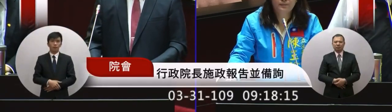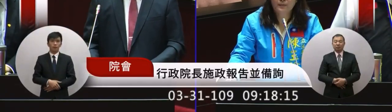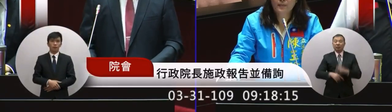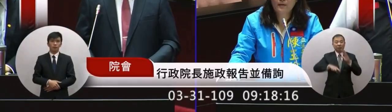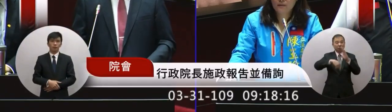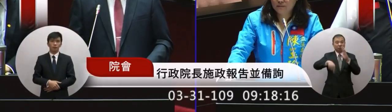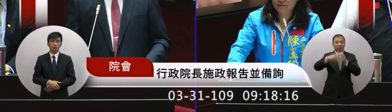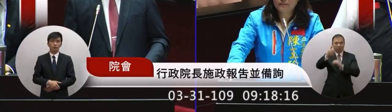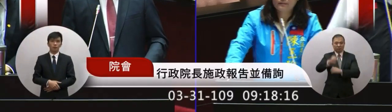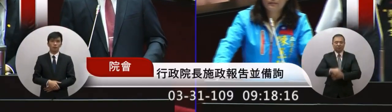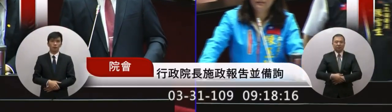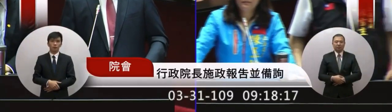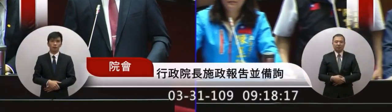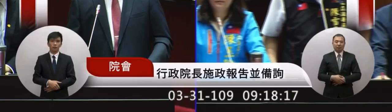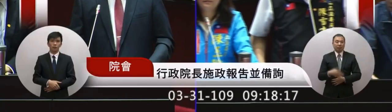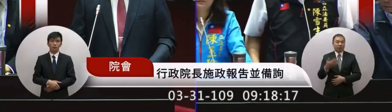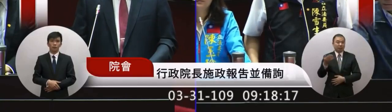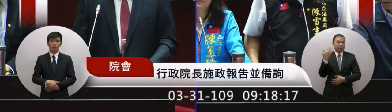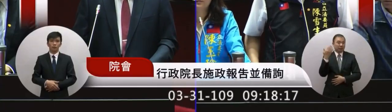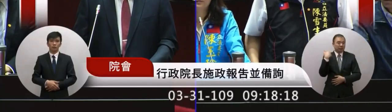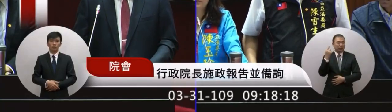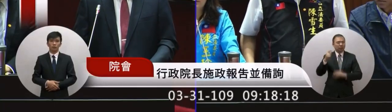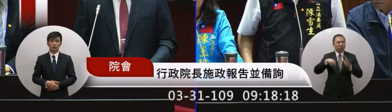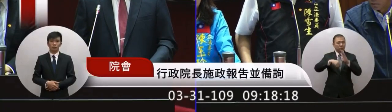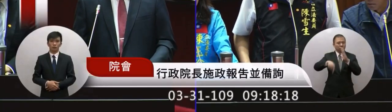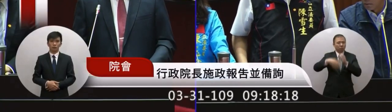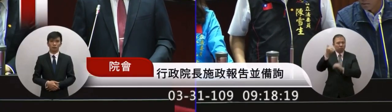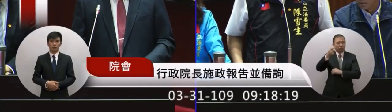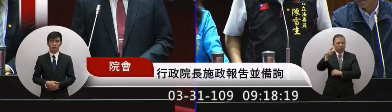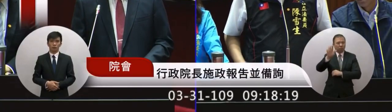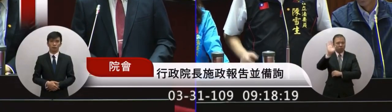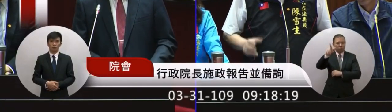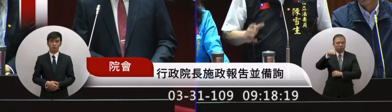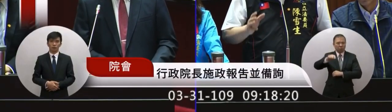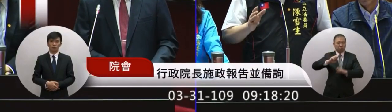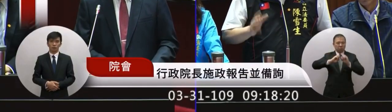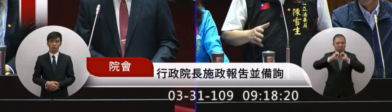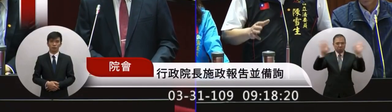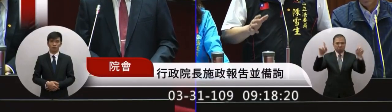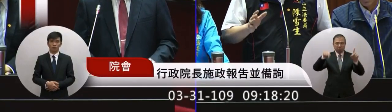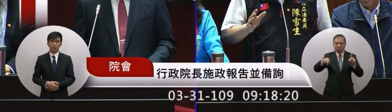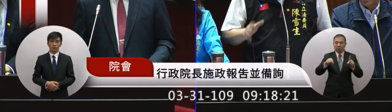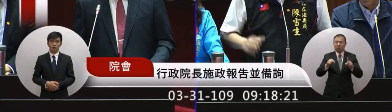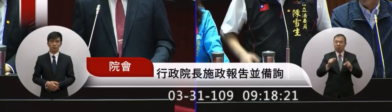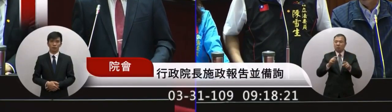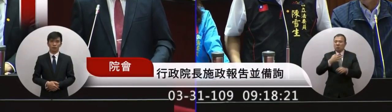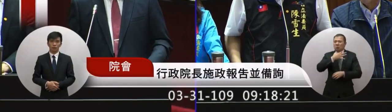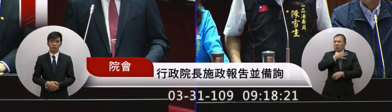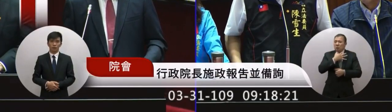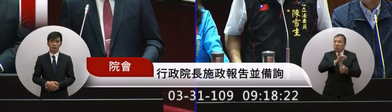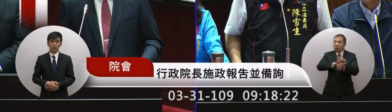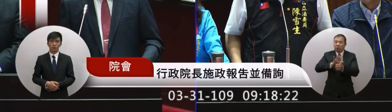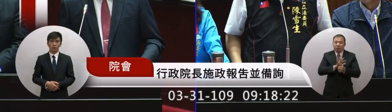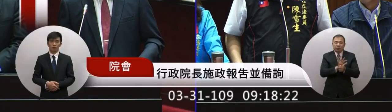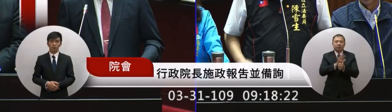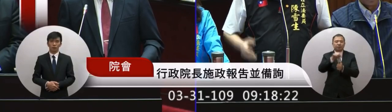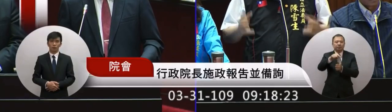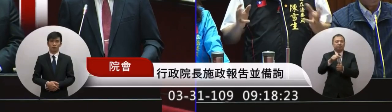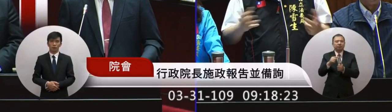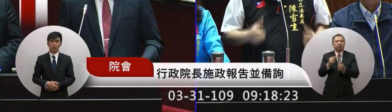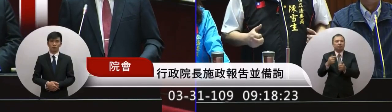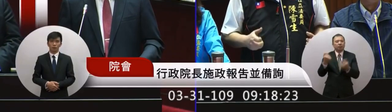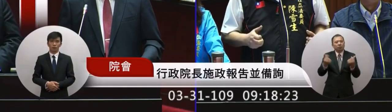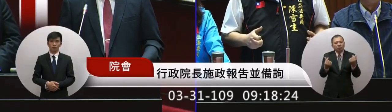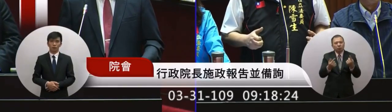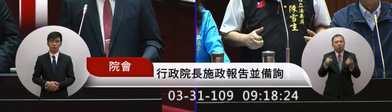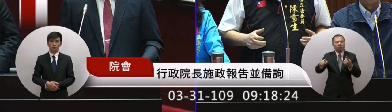长，之前院长要有指示啊，纾困哈、哦，对各个企业啊，好、哦、等等，抽